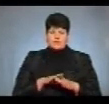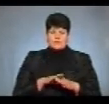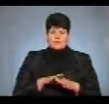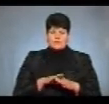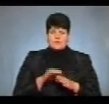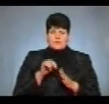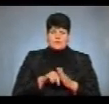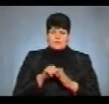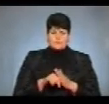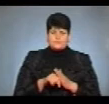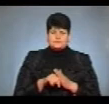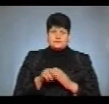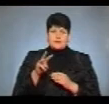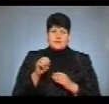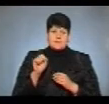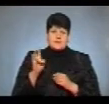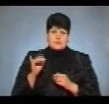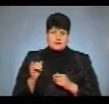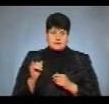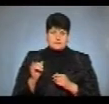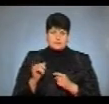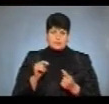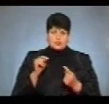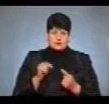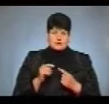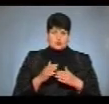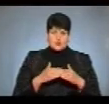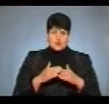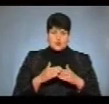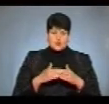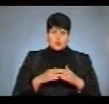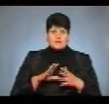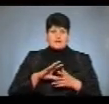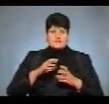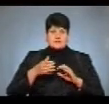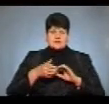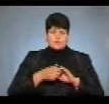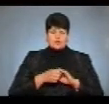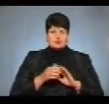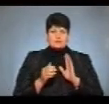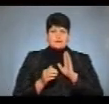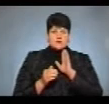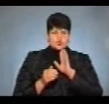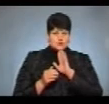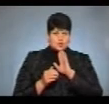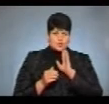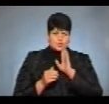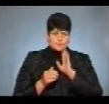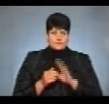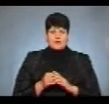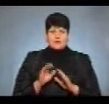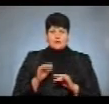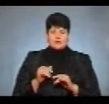реанімованої. Протилежну руку беремо в замочок і кладемо її під щоку. Потім